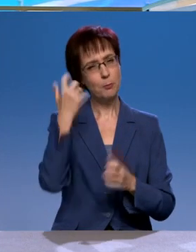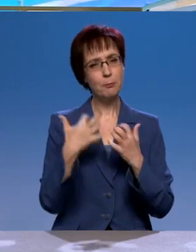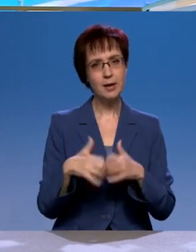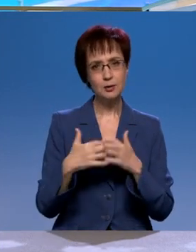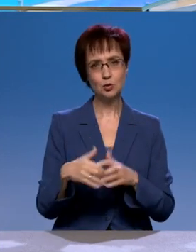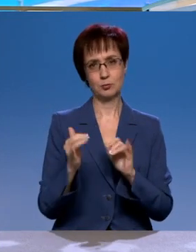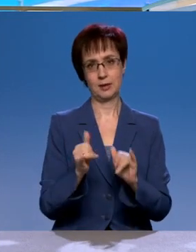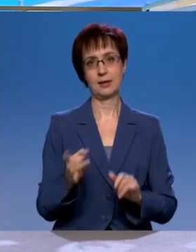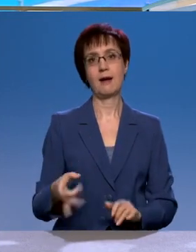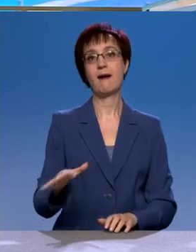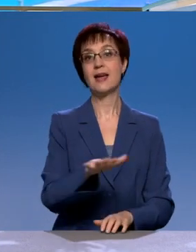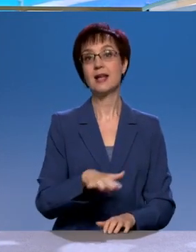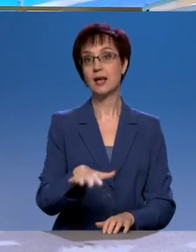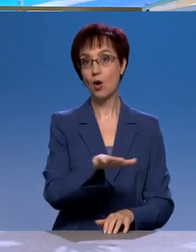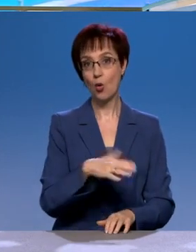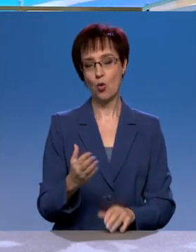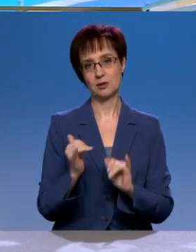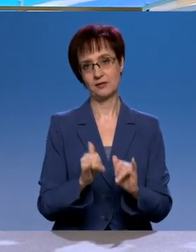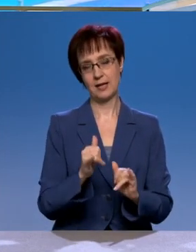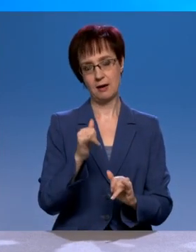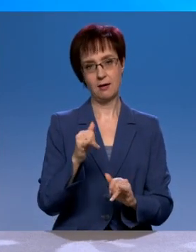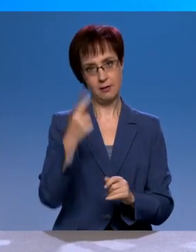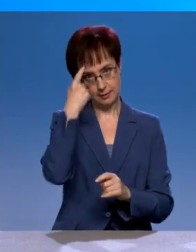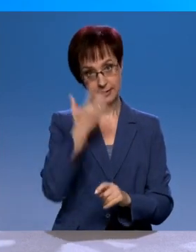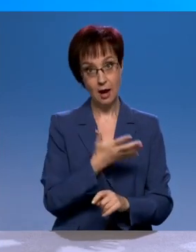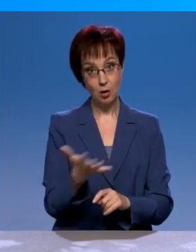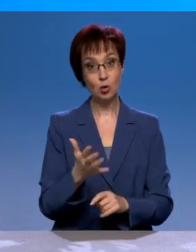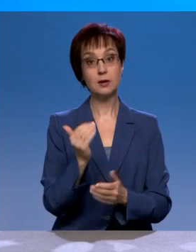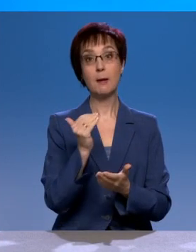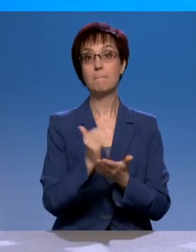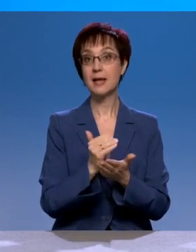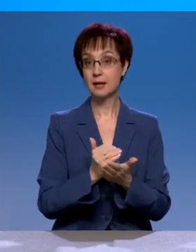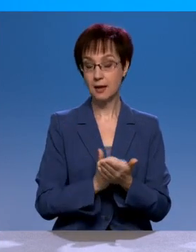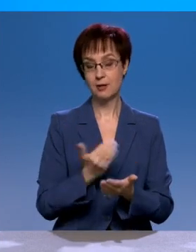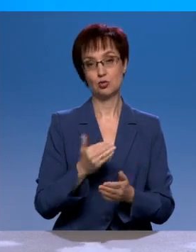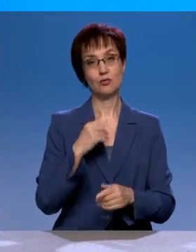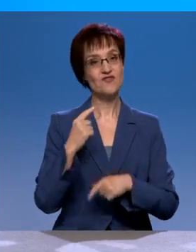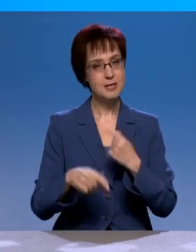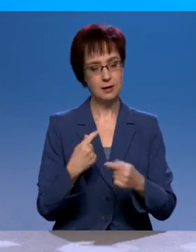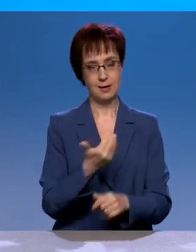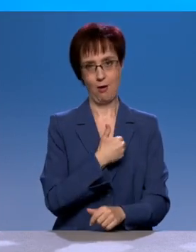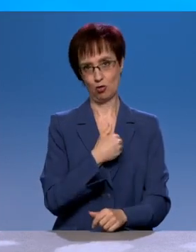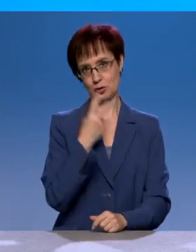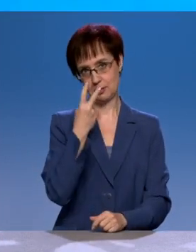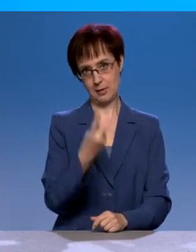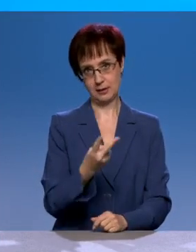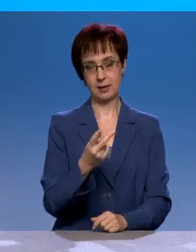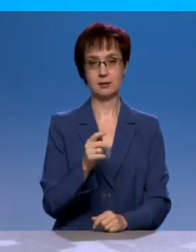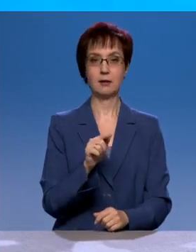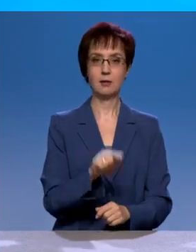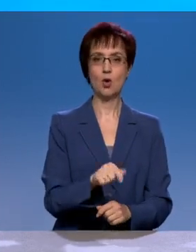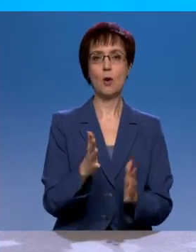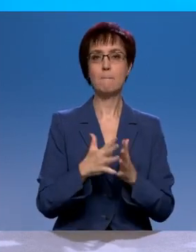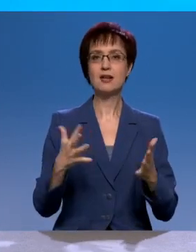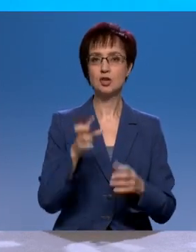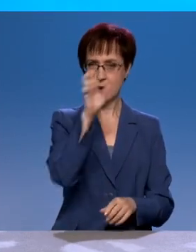народа передачу, которую всегда хочется смотреть. Будь то большая страна, будь то прямой